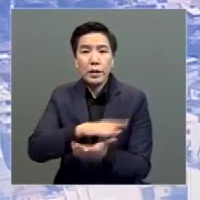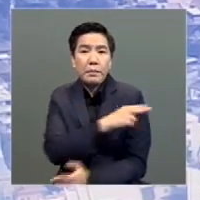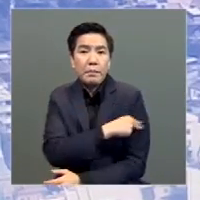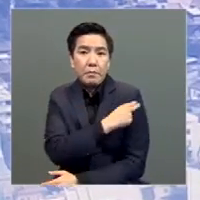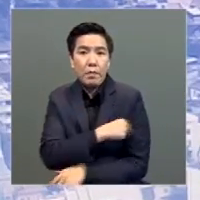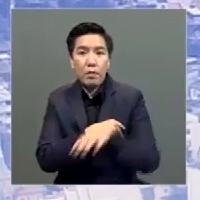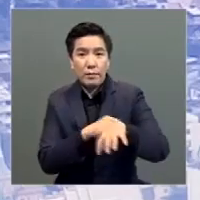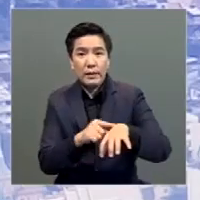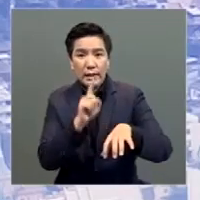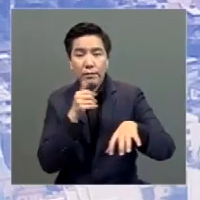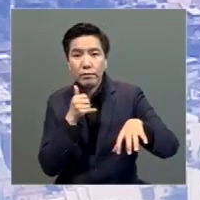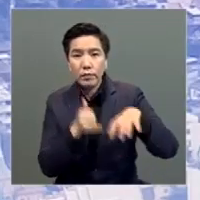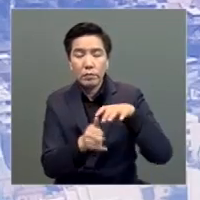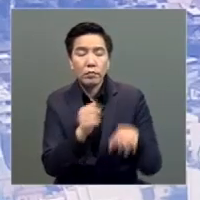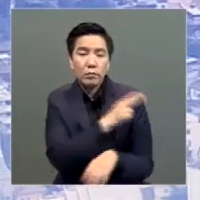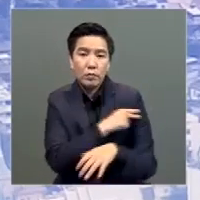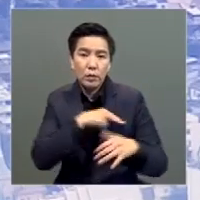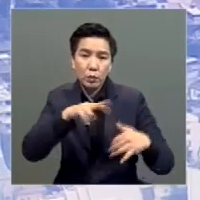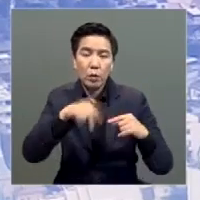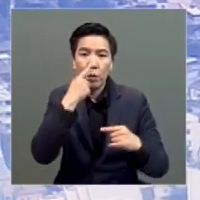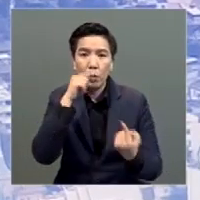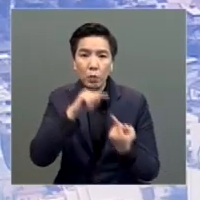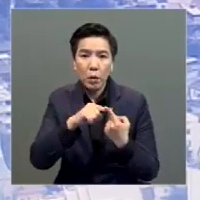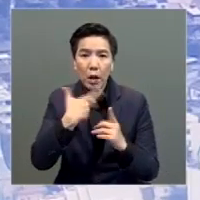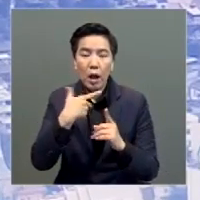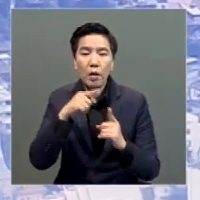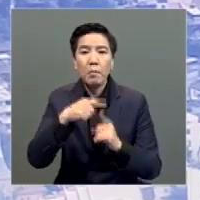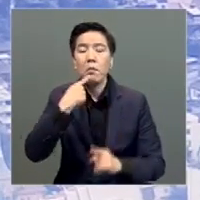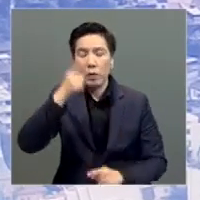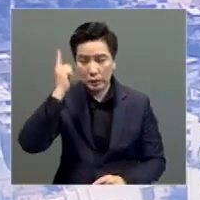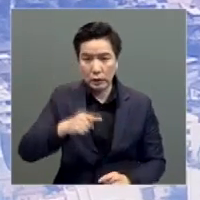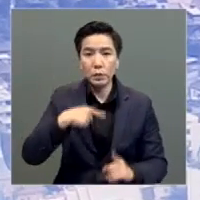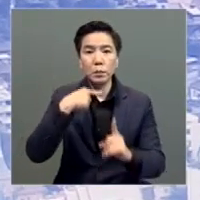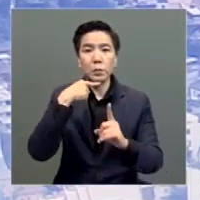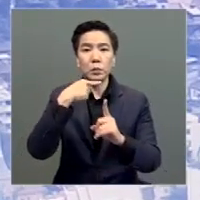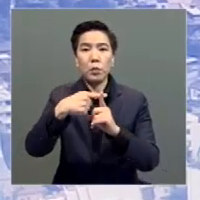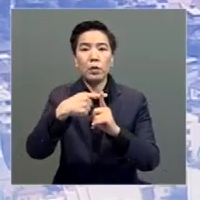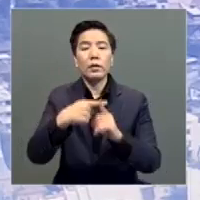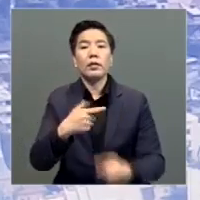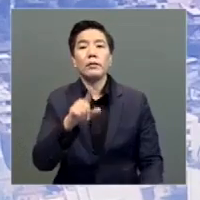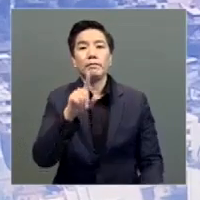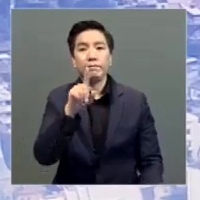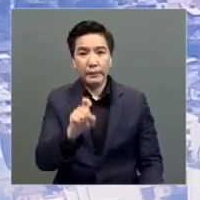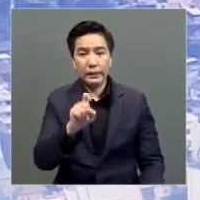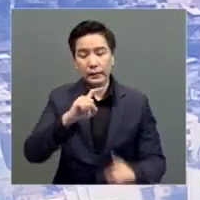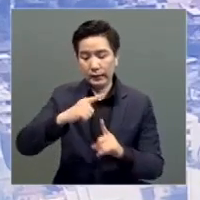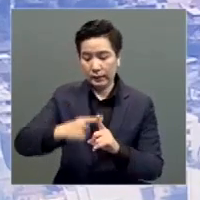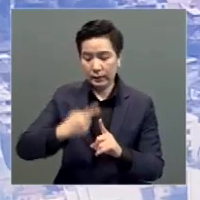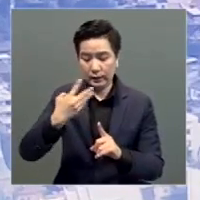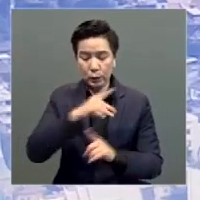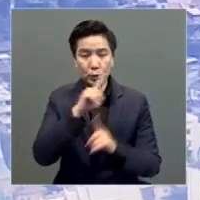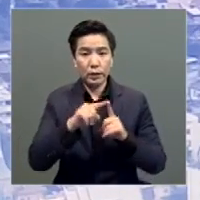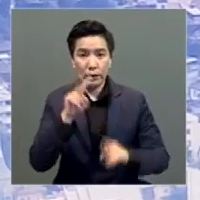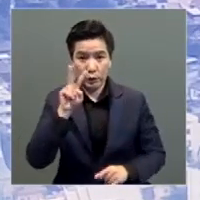ครับก็พบว่าเป็นผลคอนเฟิร์มหรือผมยืนยันแล้วก็เสียชีวิตในวันที่2เมษาย